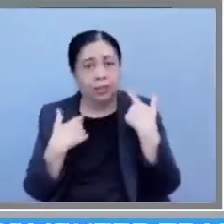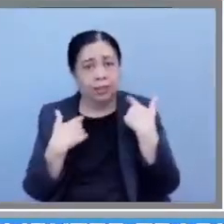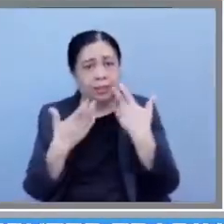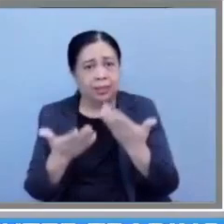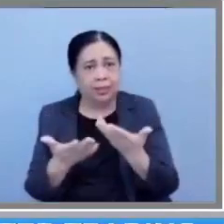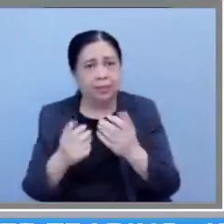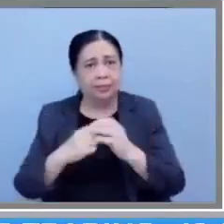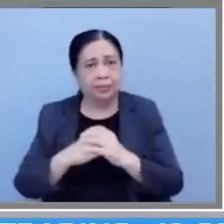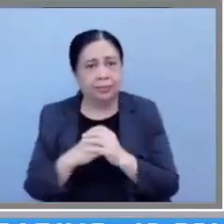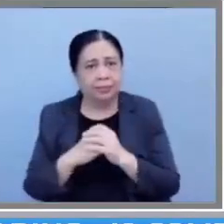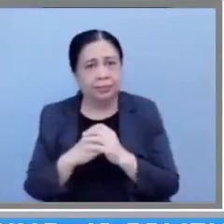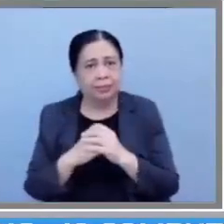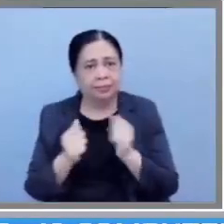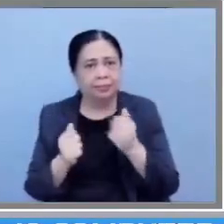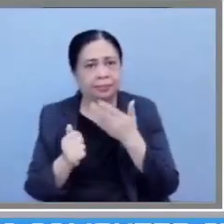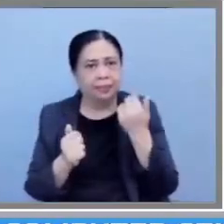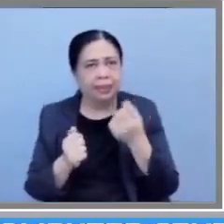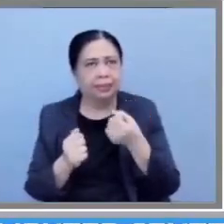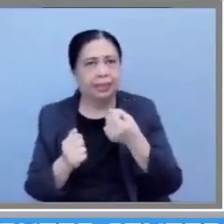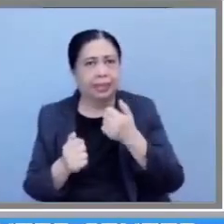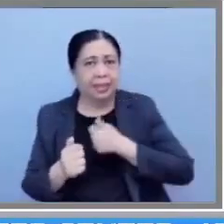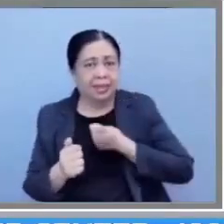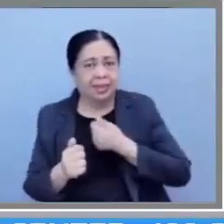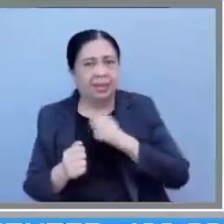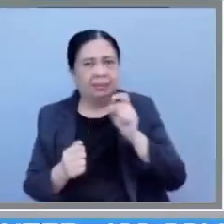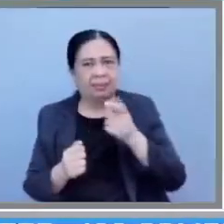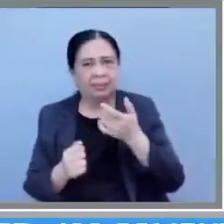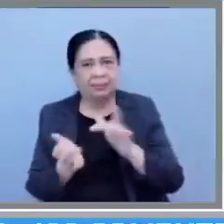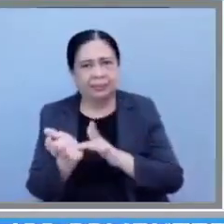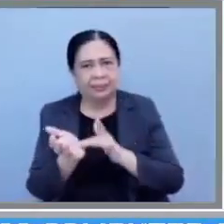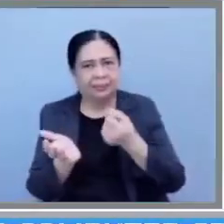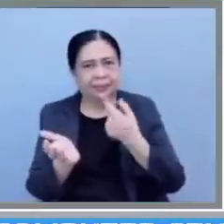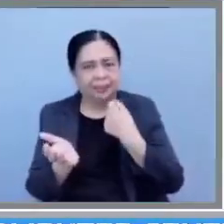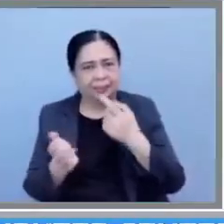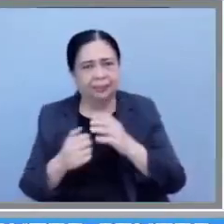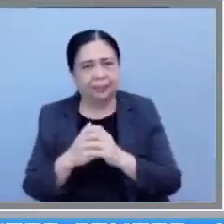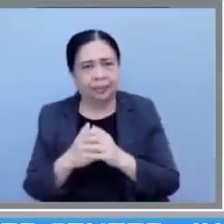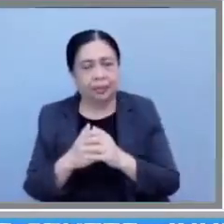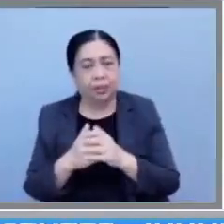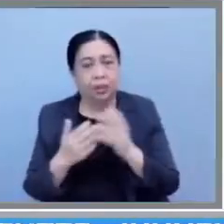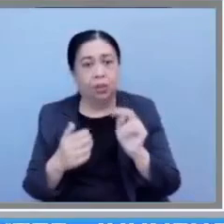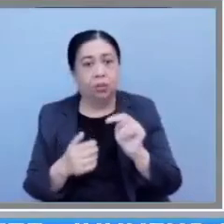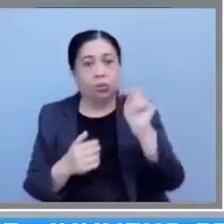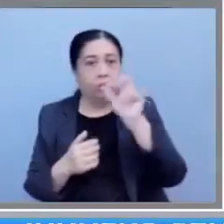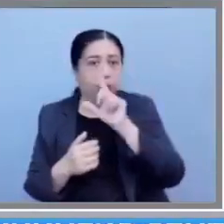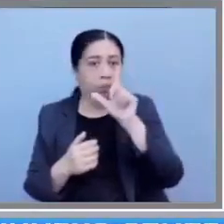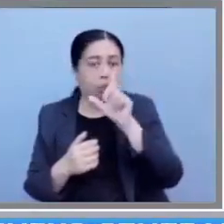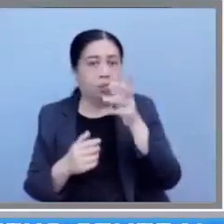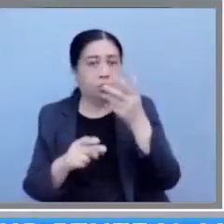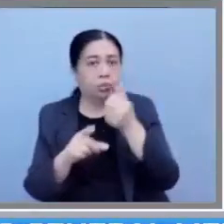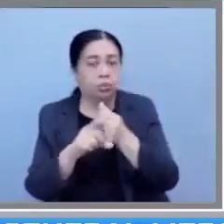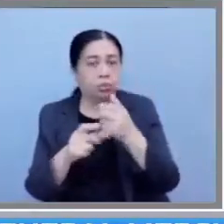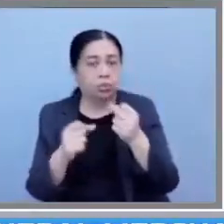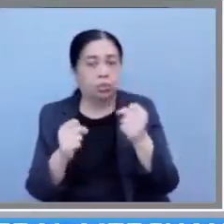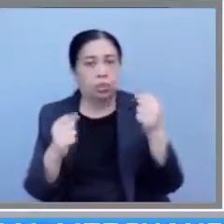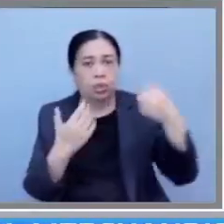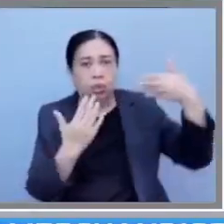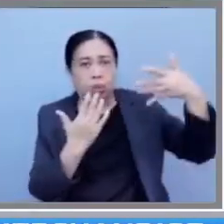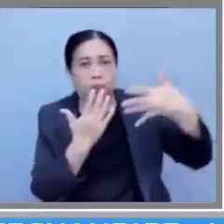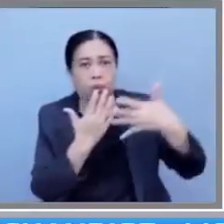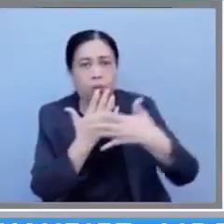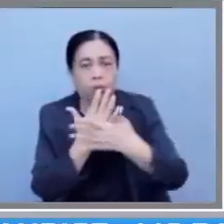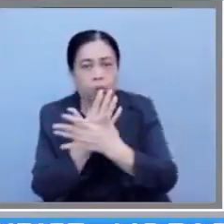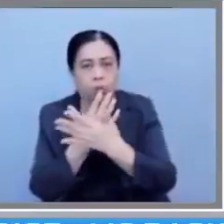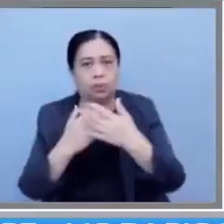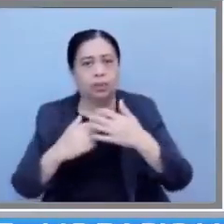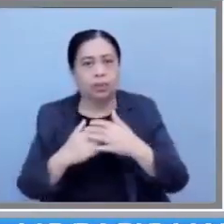ang inyong maintenance medicine. Sa ngayon, Northern Luzon ang pinakaapektado ng hanging amian, habang